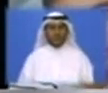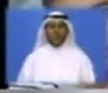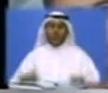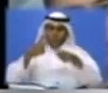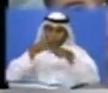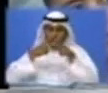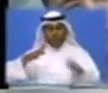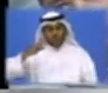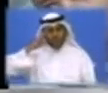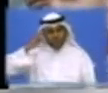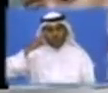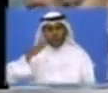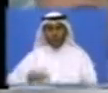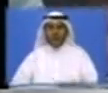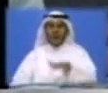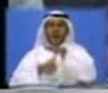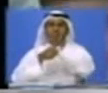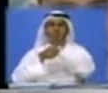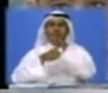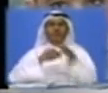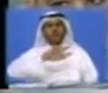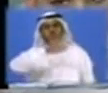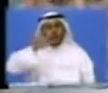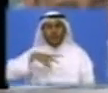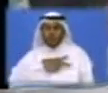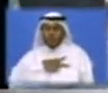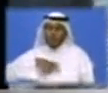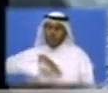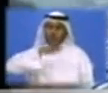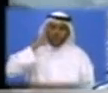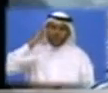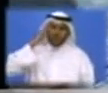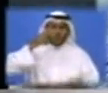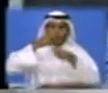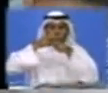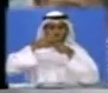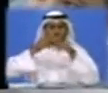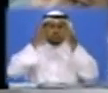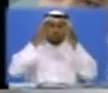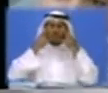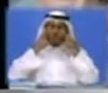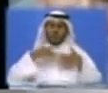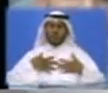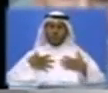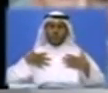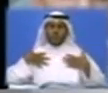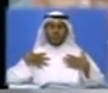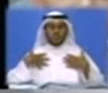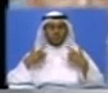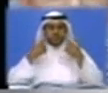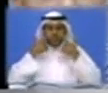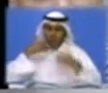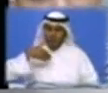وحكومه وشعبا وهذا طبعا يعني العمل اللي تقوم به الكويت هذا يعني نعتبره احنا يعني